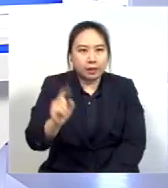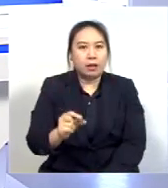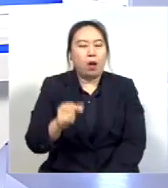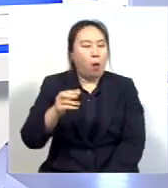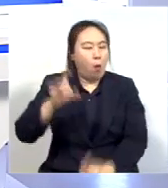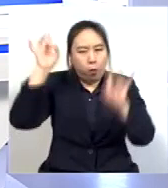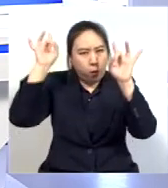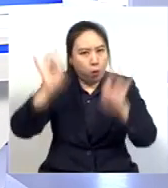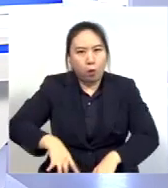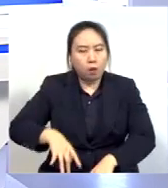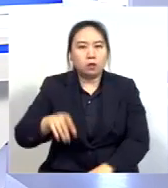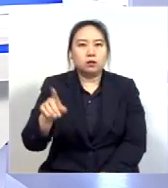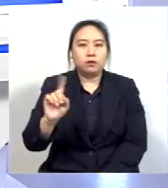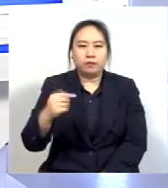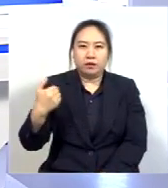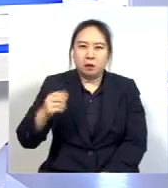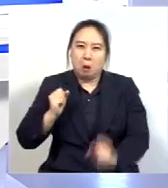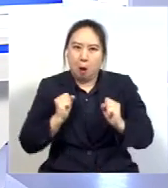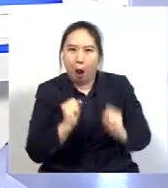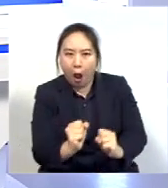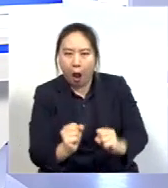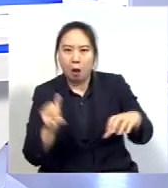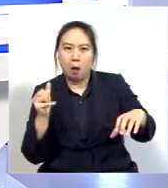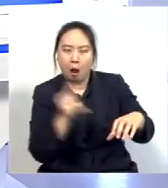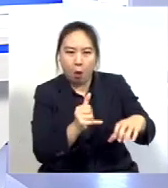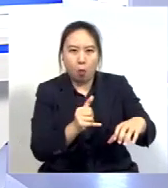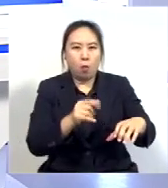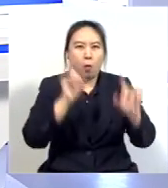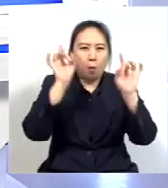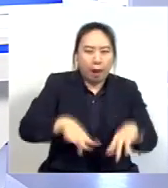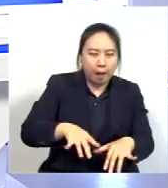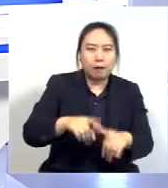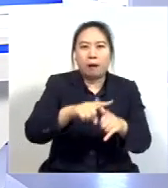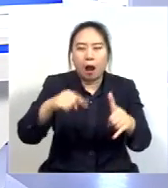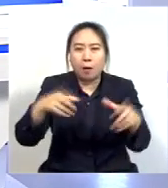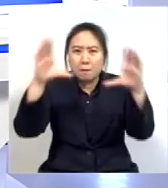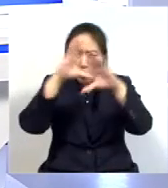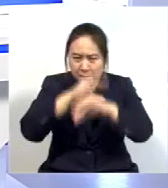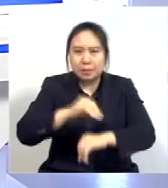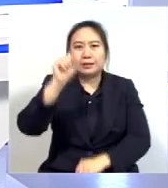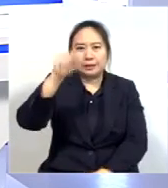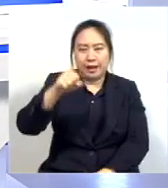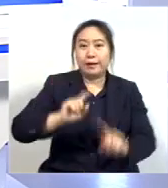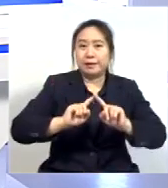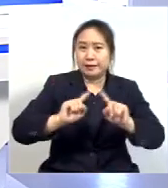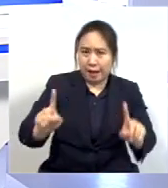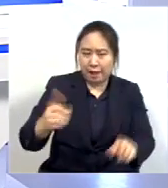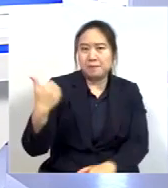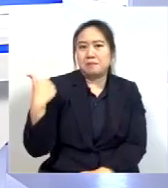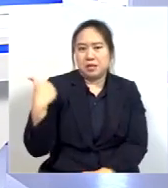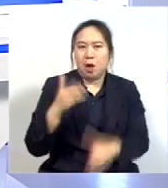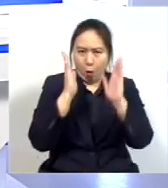ดได้ว่าโหดเหี้ยมมาก ใช่ทั้งอุกอาจแล้วก็โหดเหี้ยมเพราะว่าใช้ช่วงเวลาในช่วงกลางคืนก็จริงแต่ยังมีทั้งคน